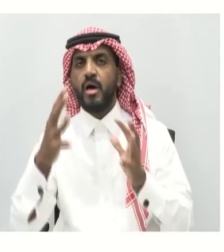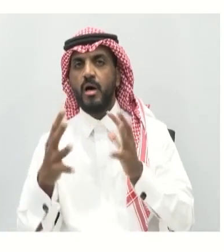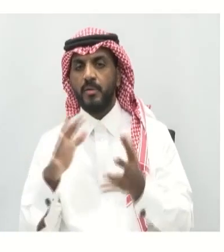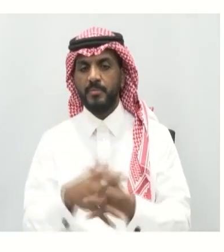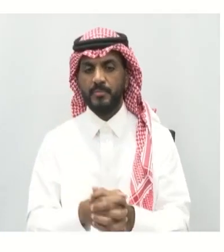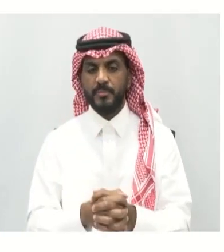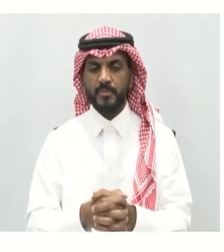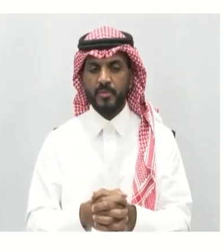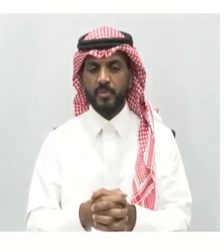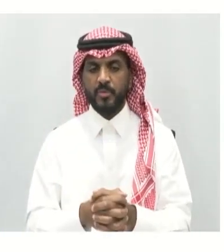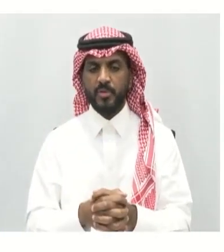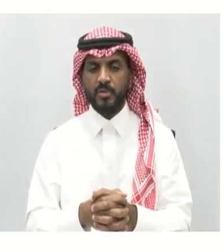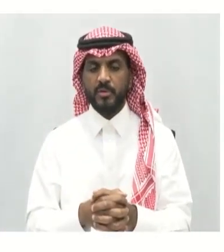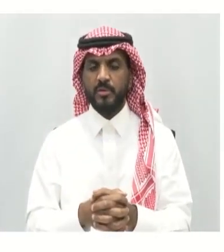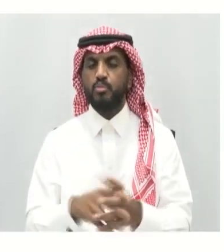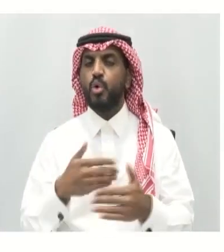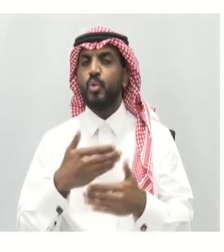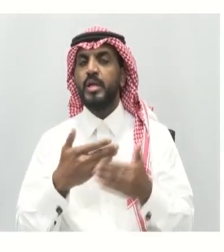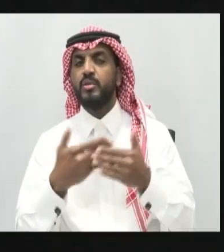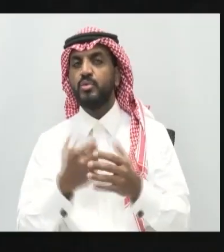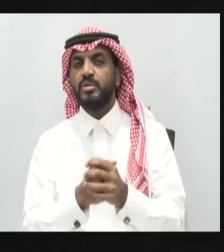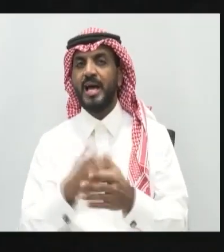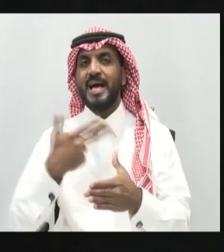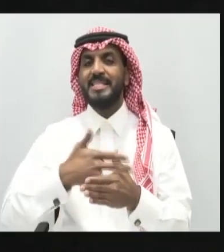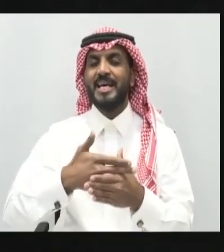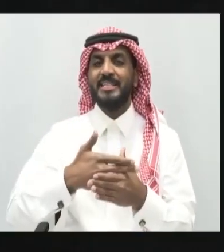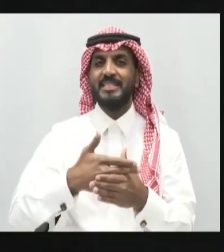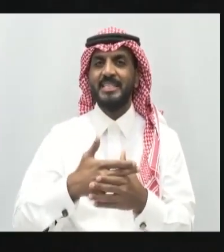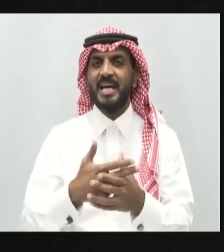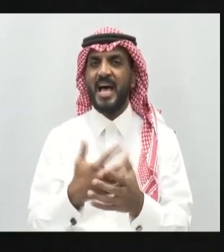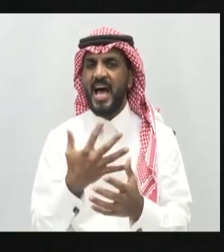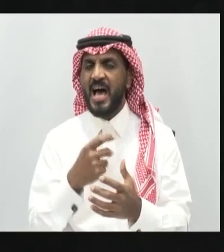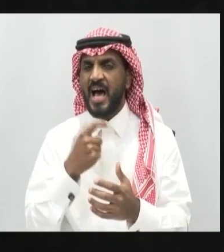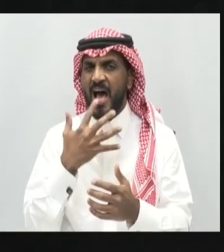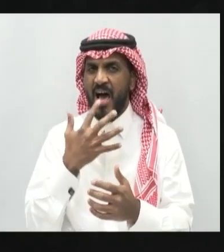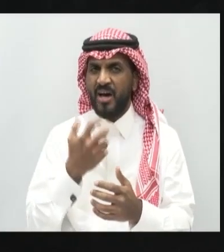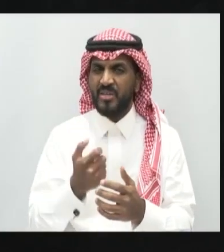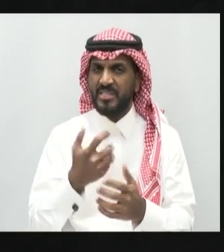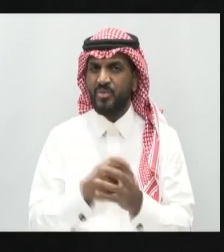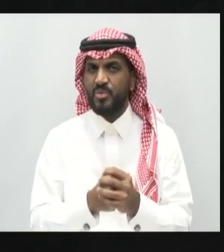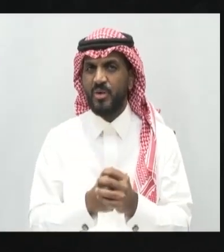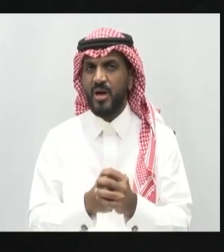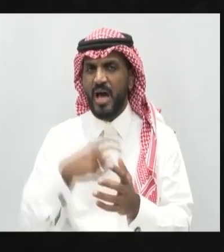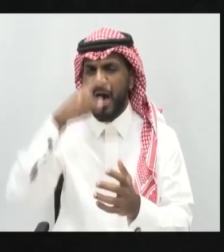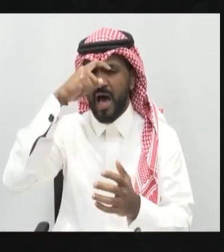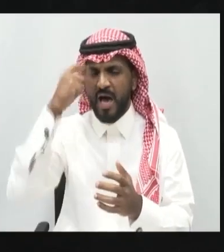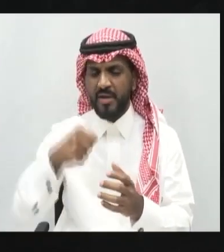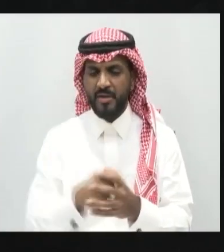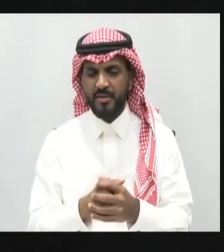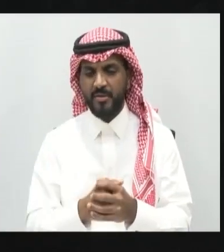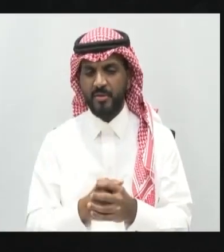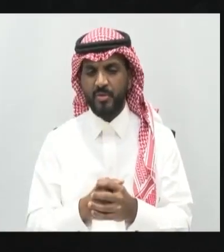الفضاء يتكون من غازات ساخنه ومتوهجه ويصدر